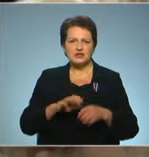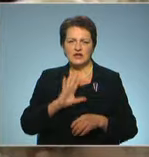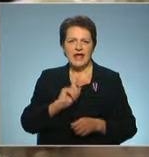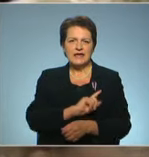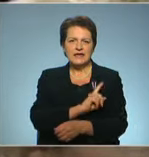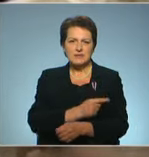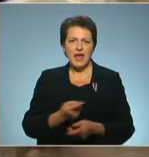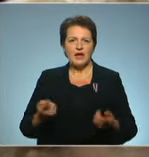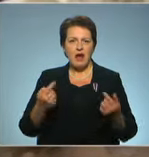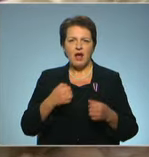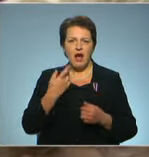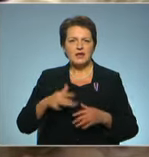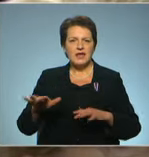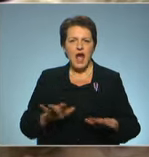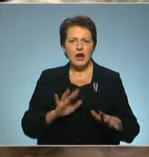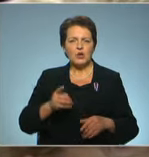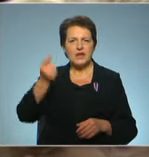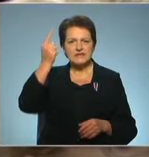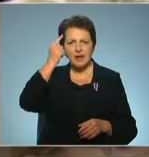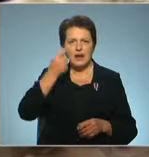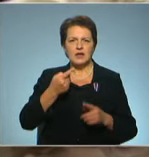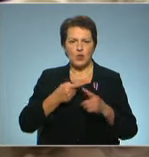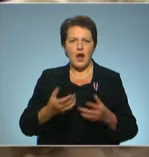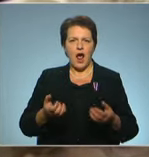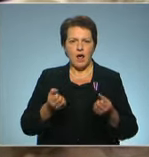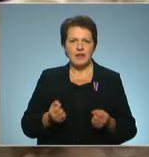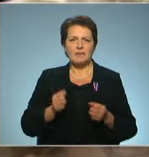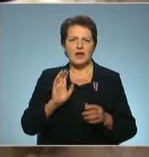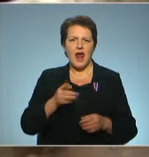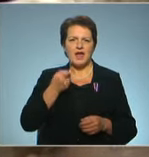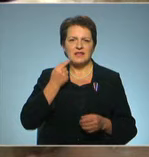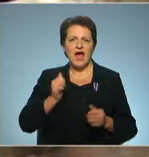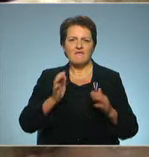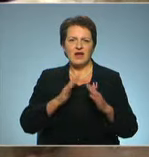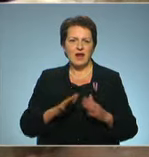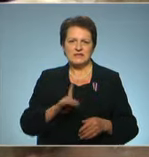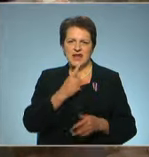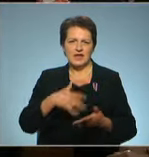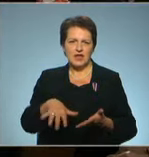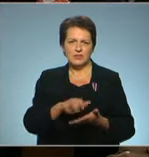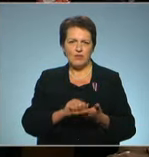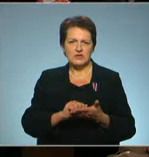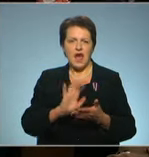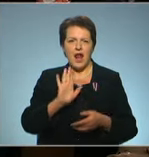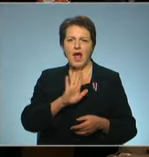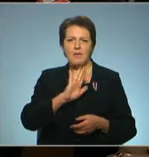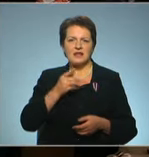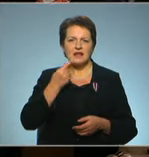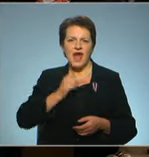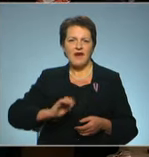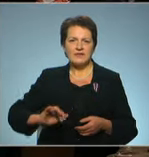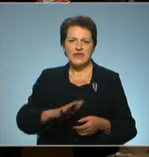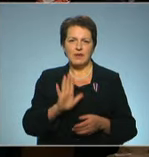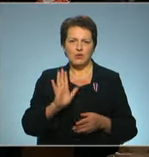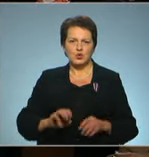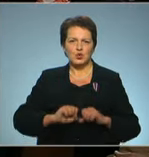kad jārīkojas saprātīgi un apņēmīgi, lai tēva nams neiet postā, lai māte tēvzeme būtu